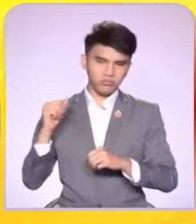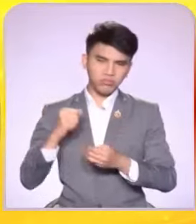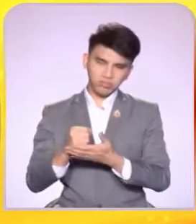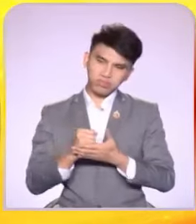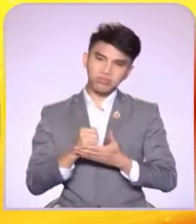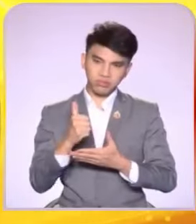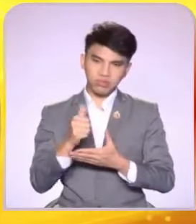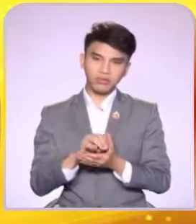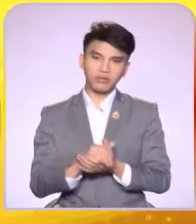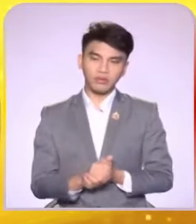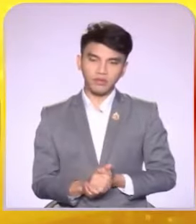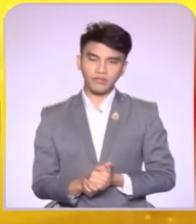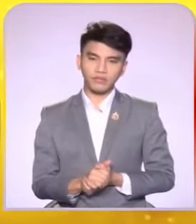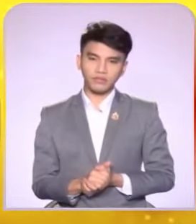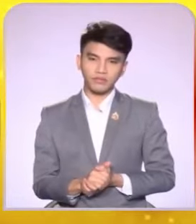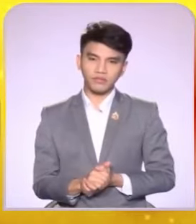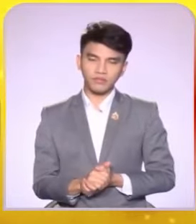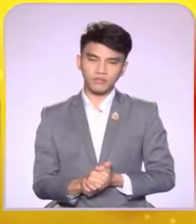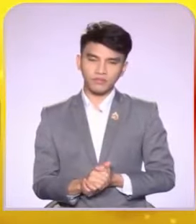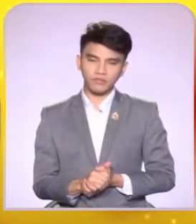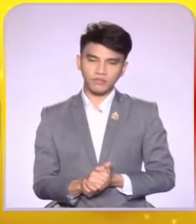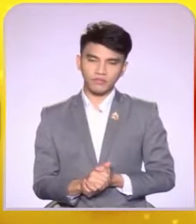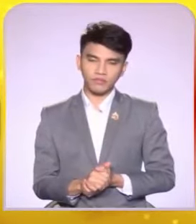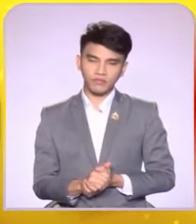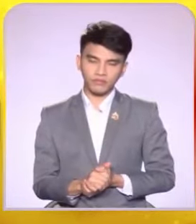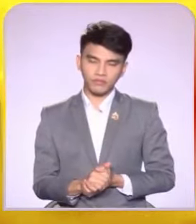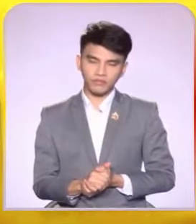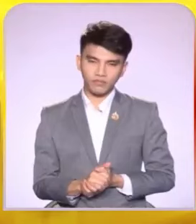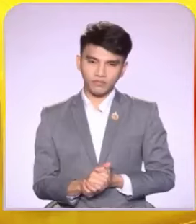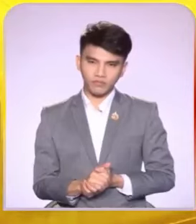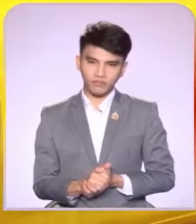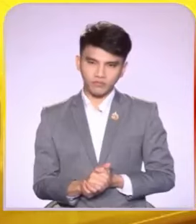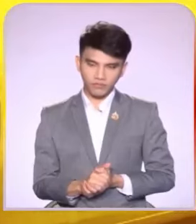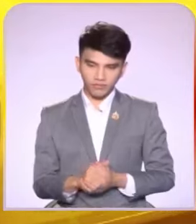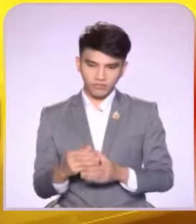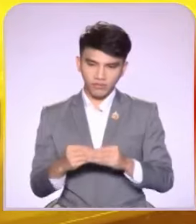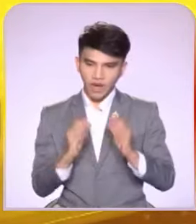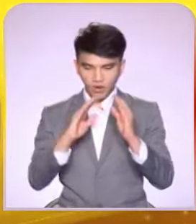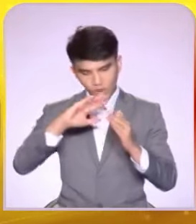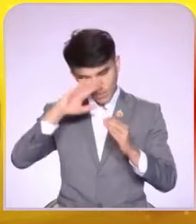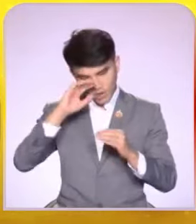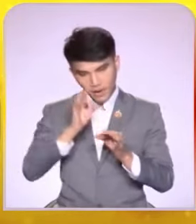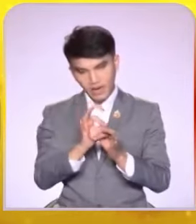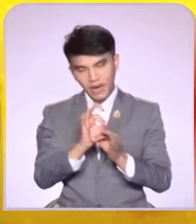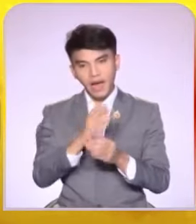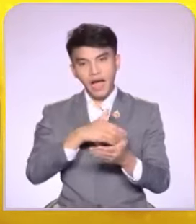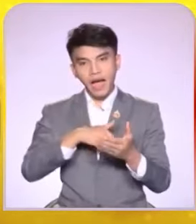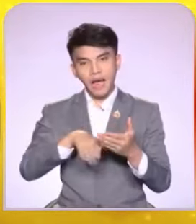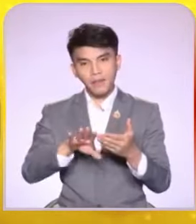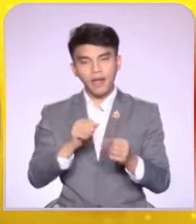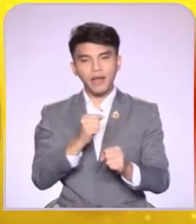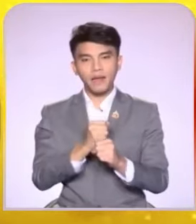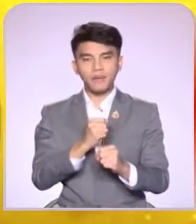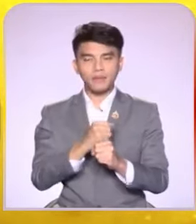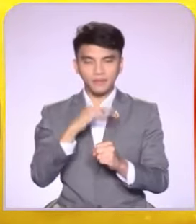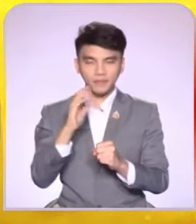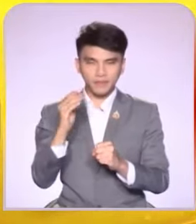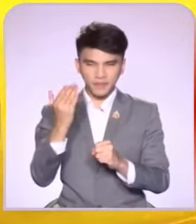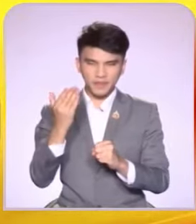ได้ไหมแกก็เลยบอกผมว่าให้ค่าคนป่วยนี่น่ะไปที่ธนาคารแกจะลงมาทำให้ข้างล่